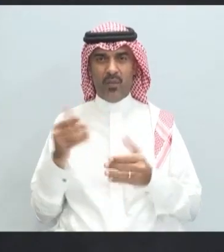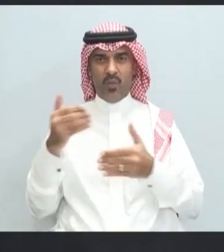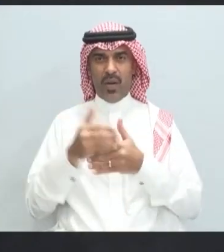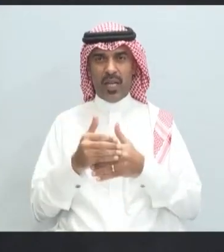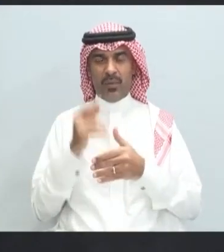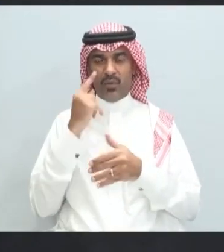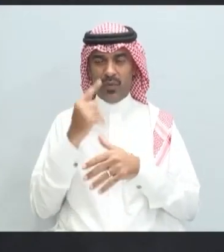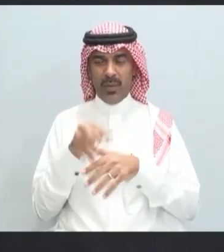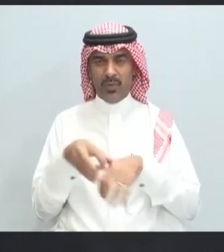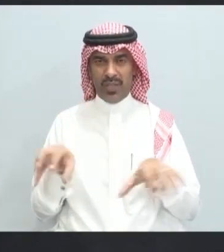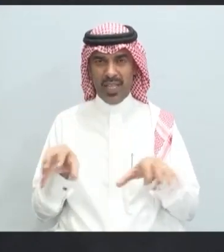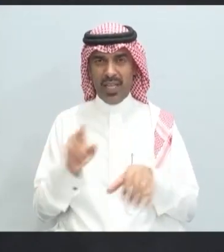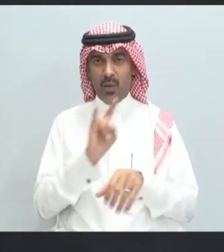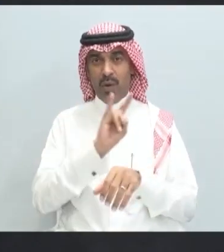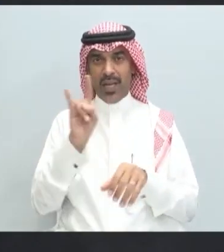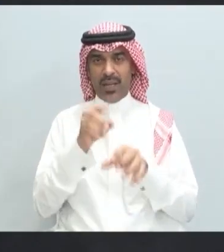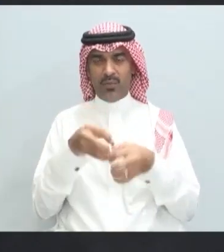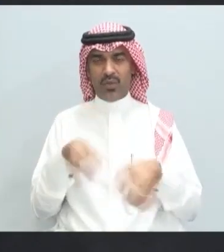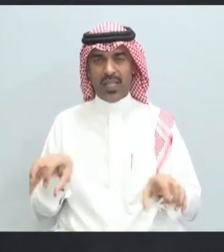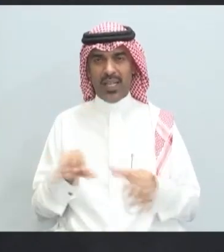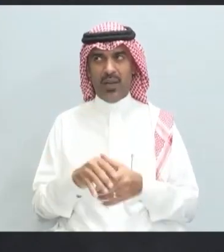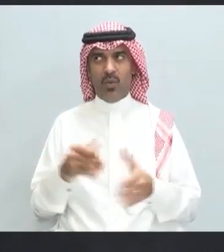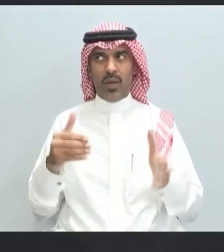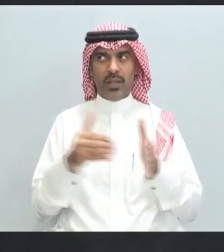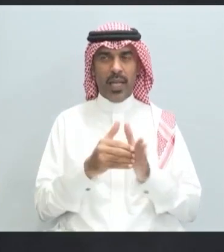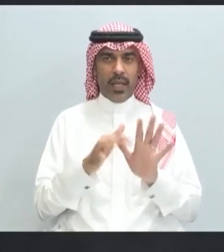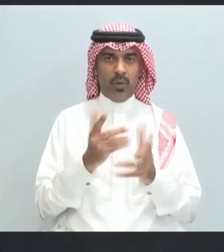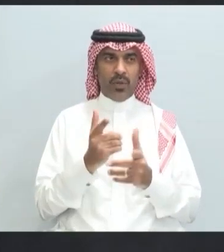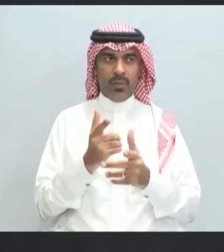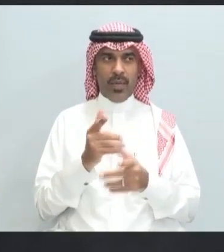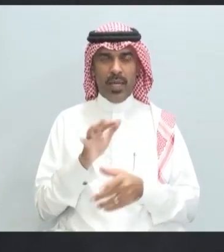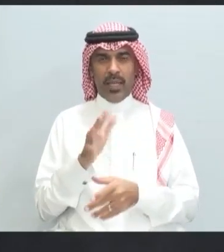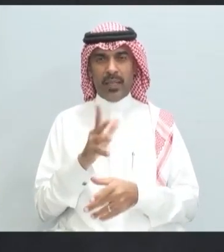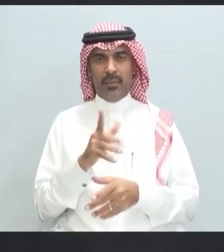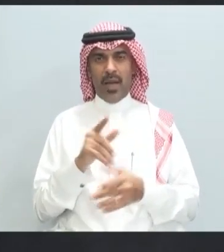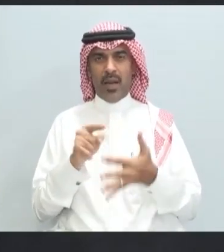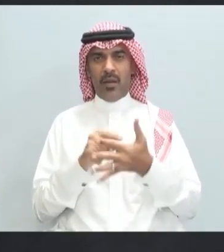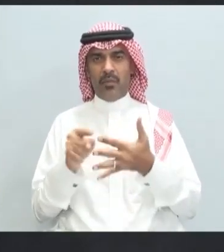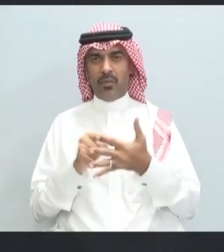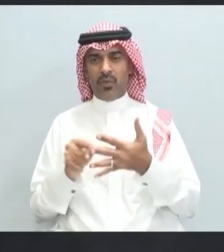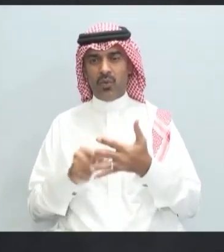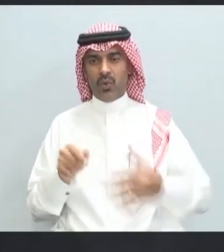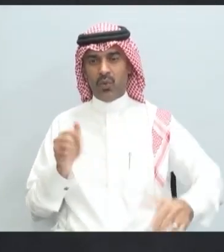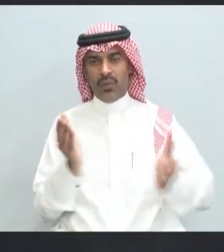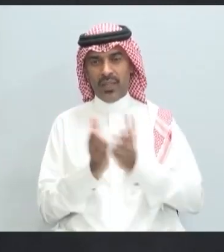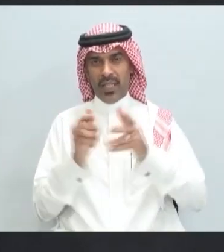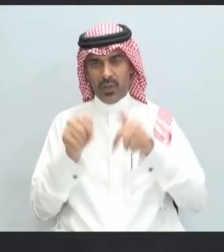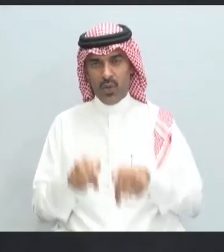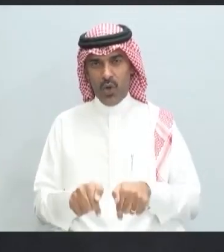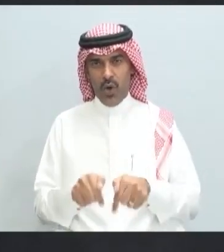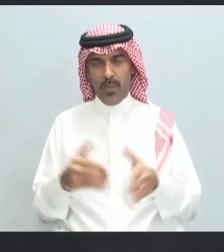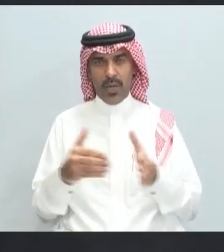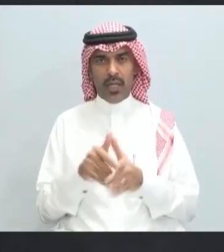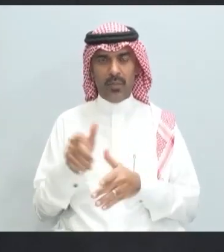التين المستقلتان وانتهينا باحتمال الحوادث المشروطه وفي درس اليوم نختم يعني هذه